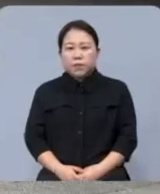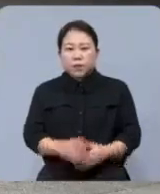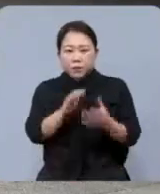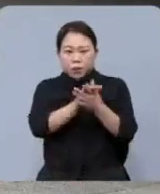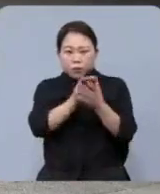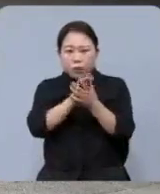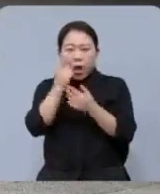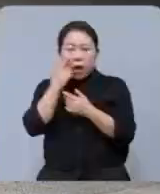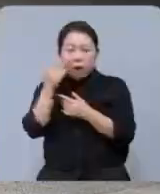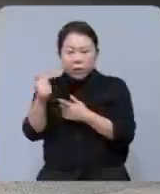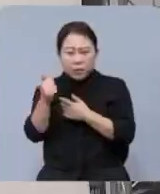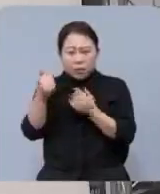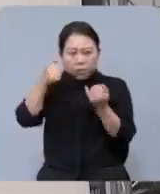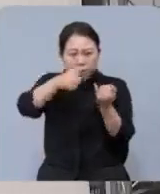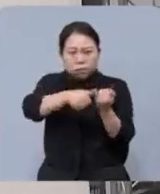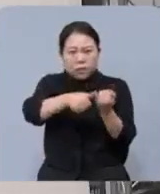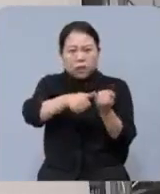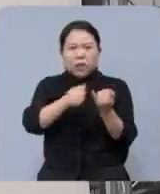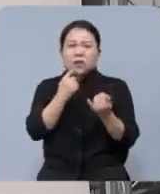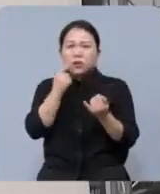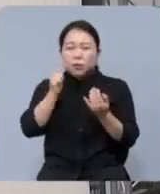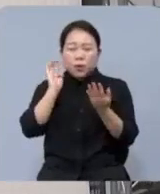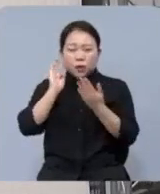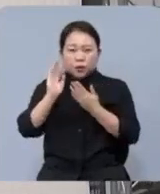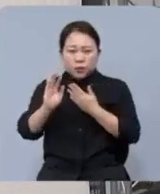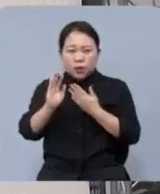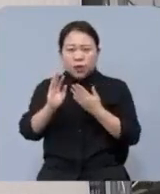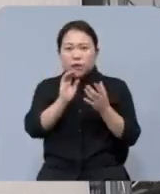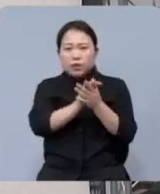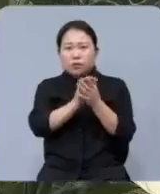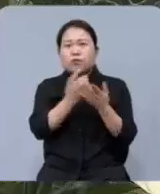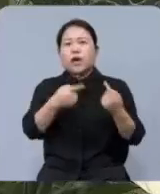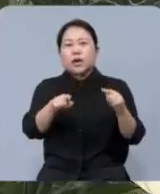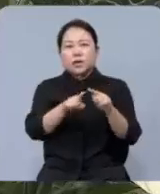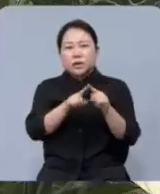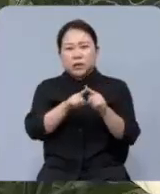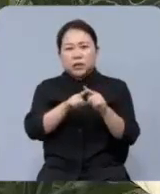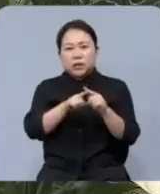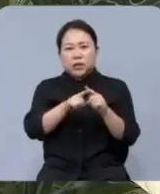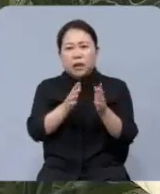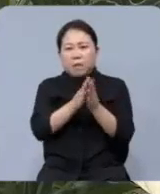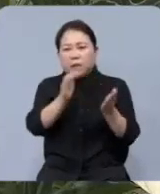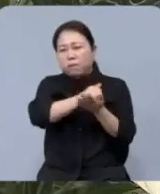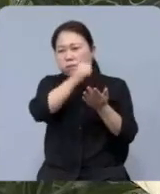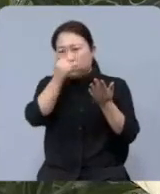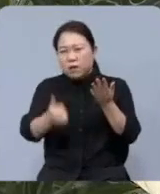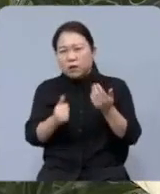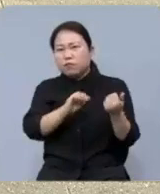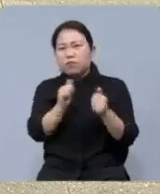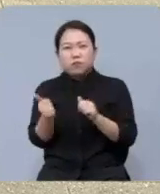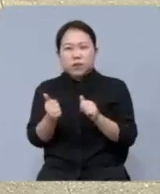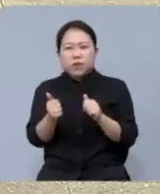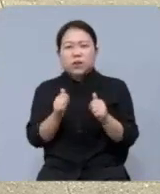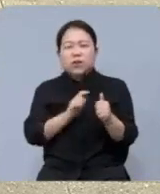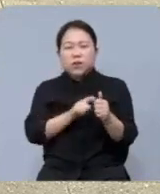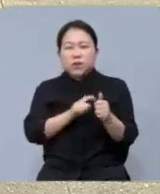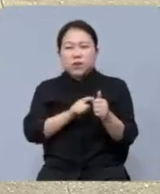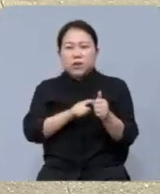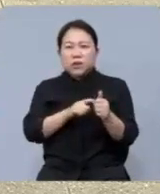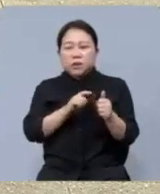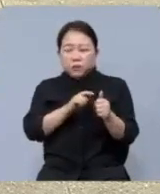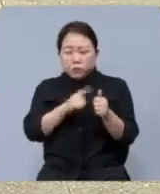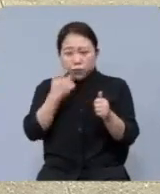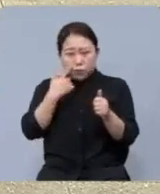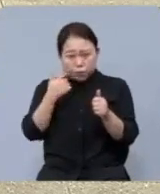친구의 아버지에게 성폭행당했다고 신고한 뒤 친구와 함께 극단적인 선택을 한 중학생 A양. 숨진